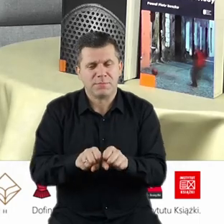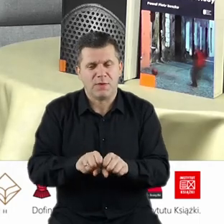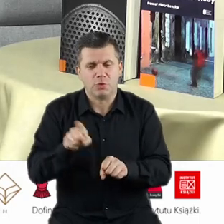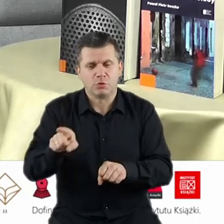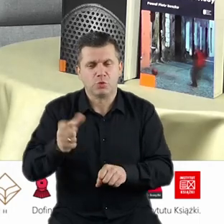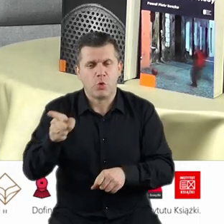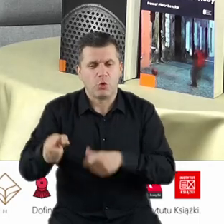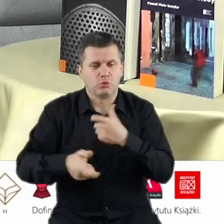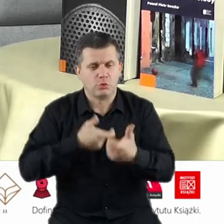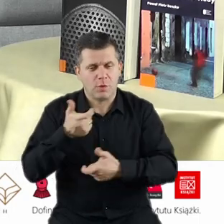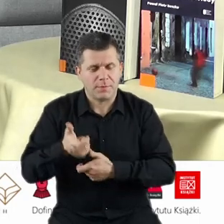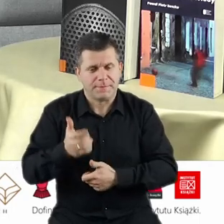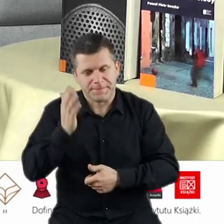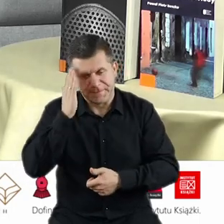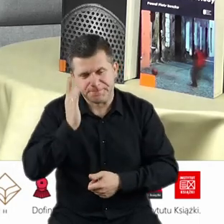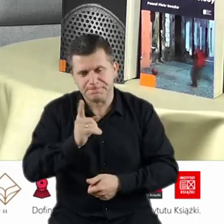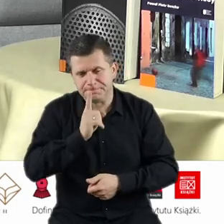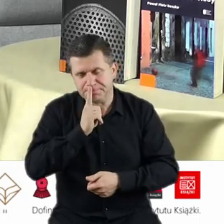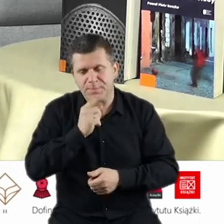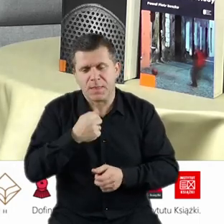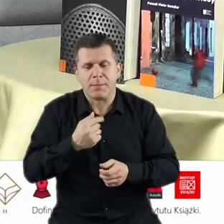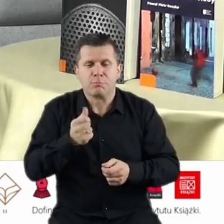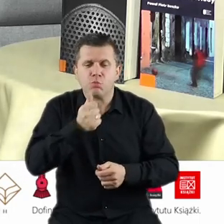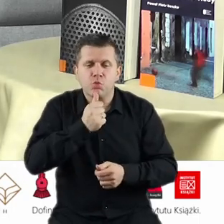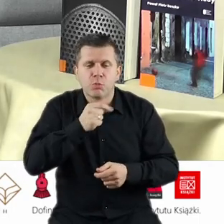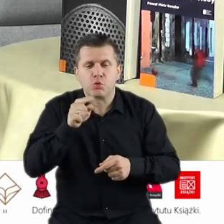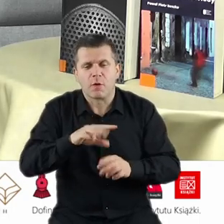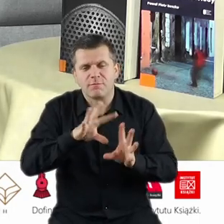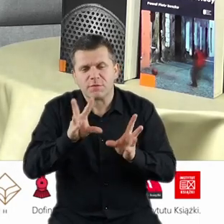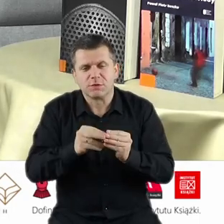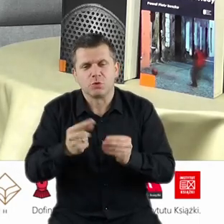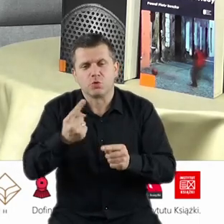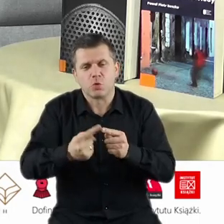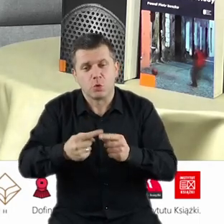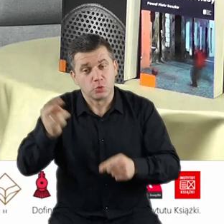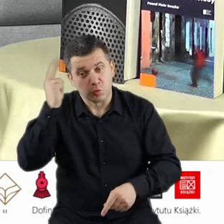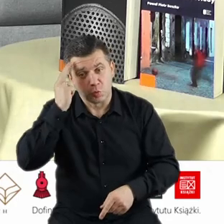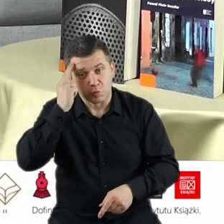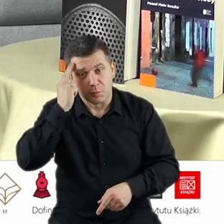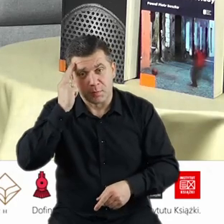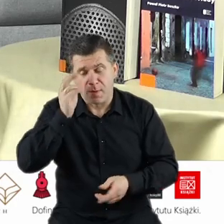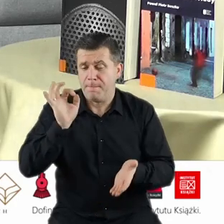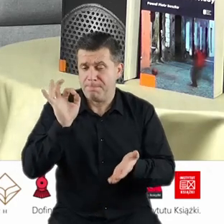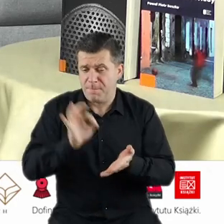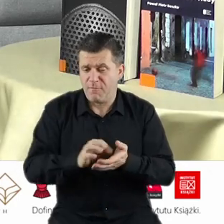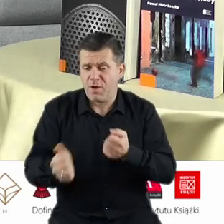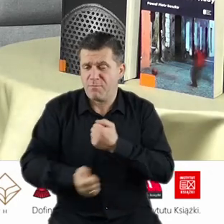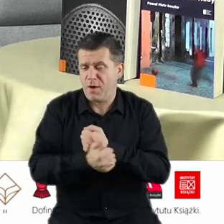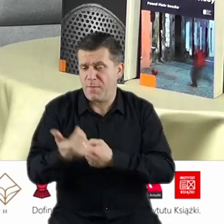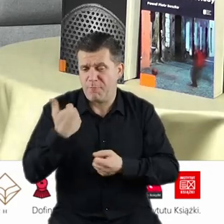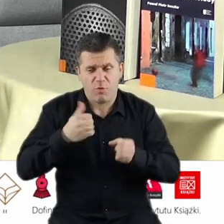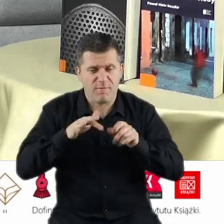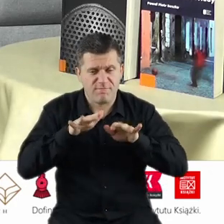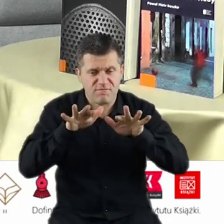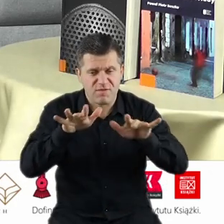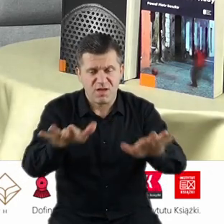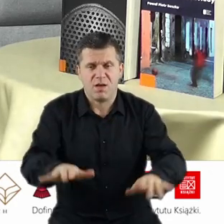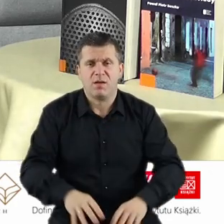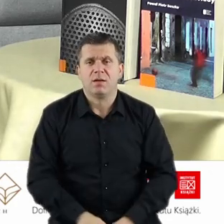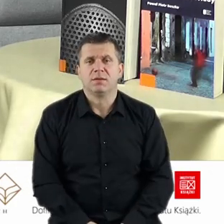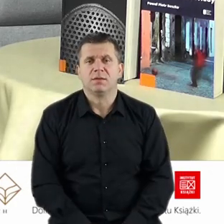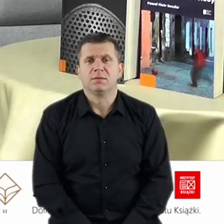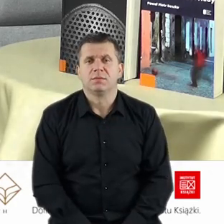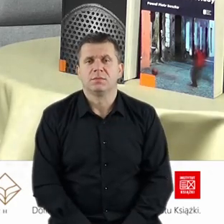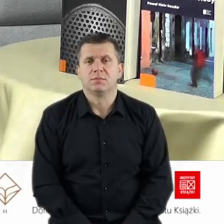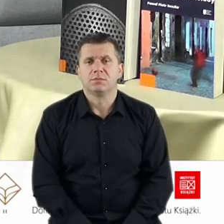usprawiedliwić w żaden sposób, tylko zrozumieć jakoś tam, Z całą pewnością powodów było wiele.